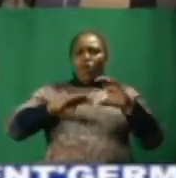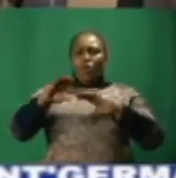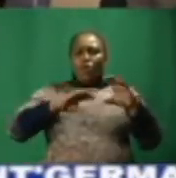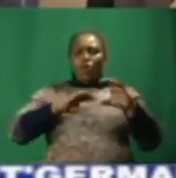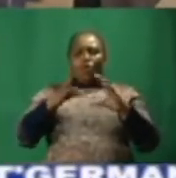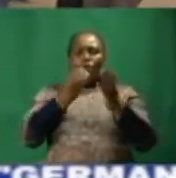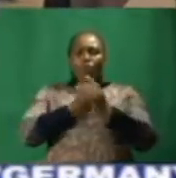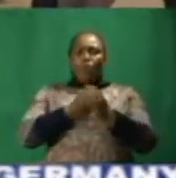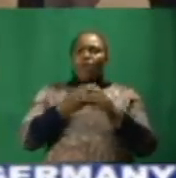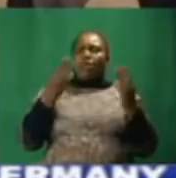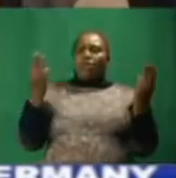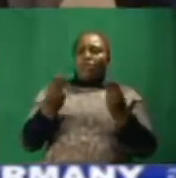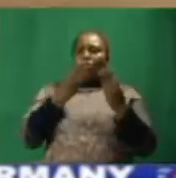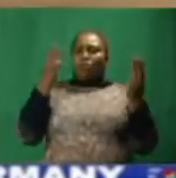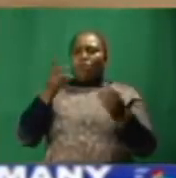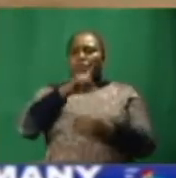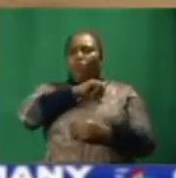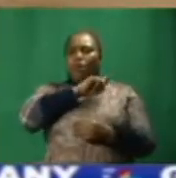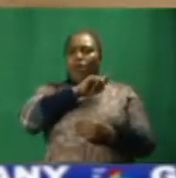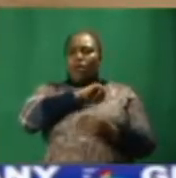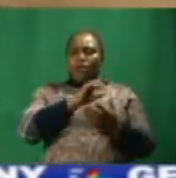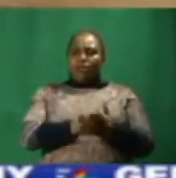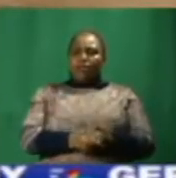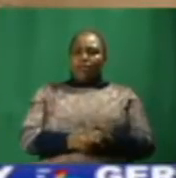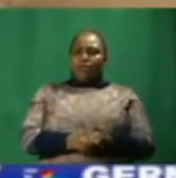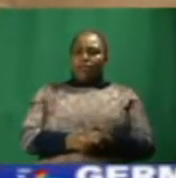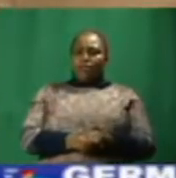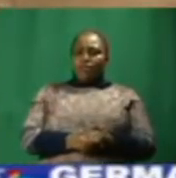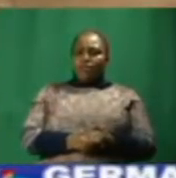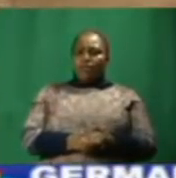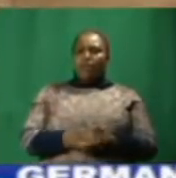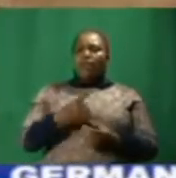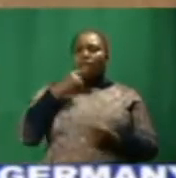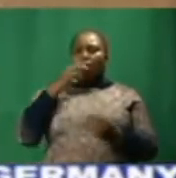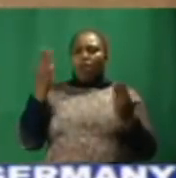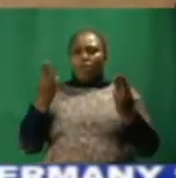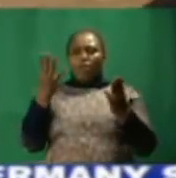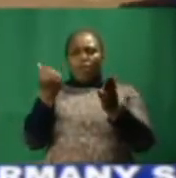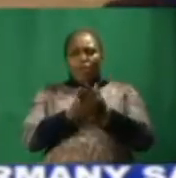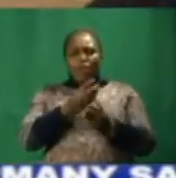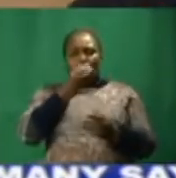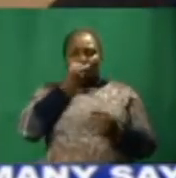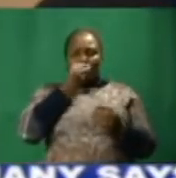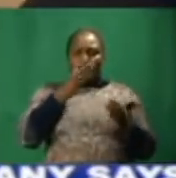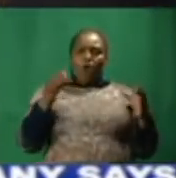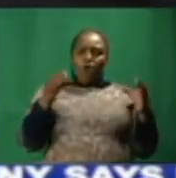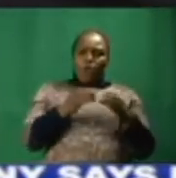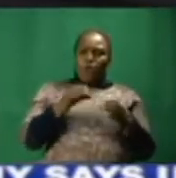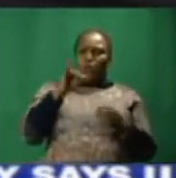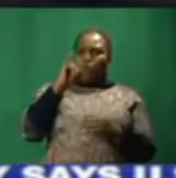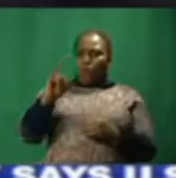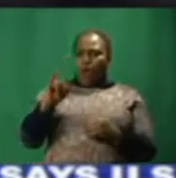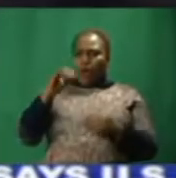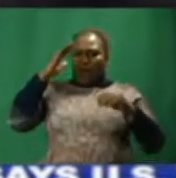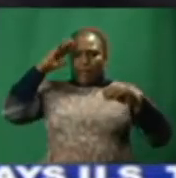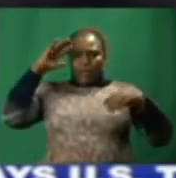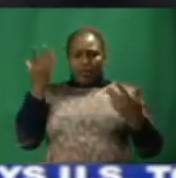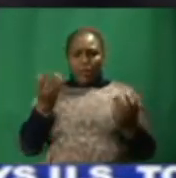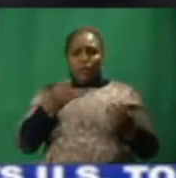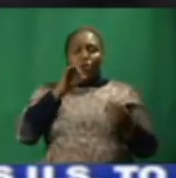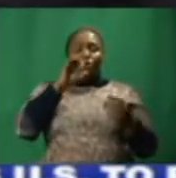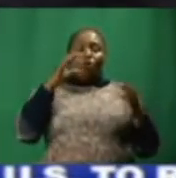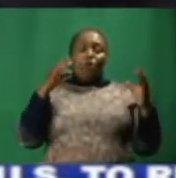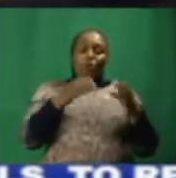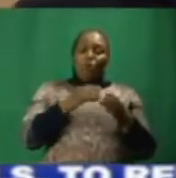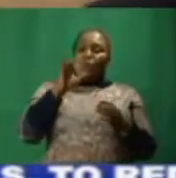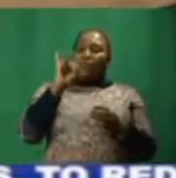ukuthi ingabe lokhu kubangwe yini. Bathi ke labatholile ngegroup 1 asathi musa tendo group 2 nalo group 3 nalo 4